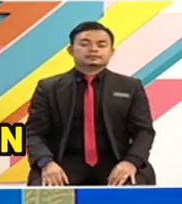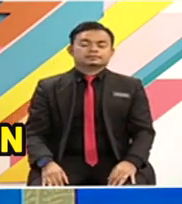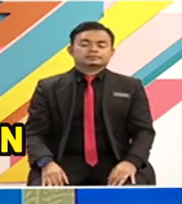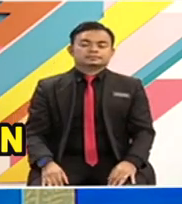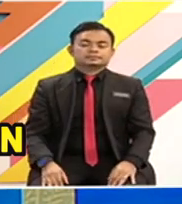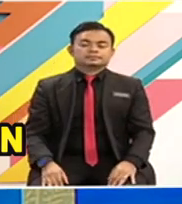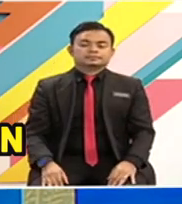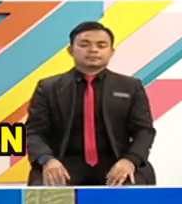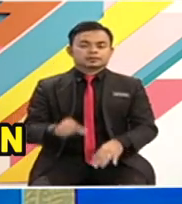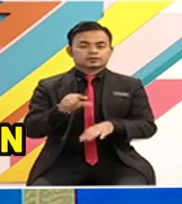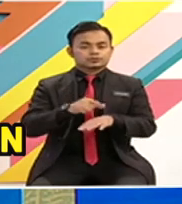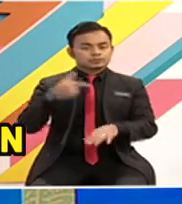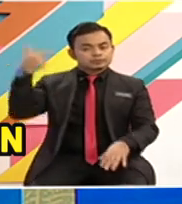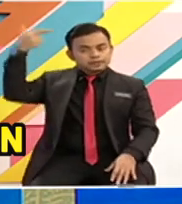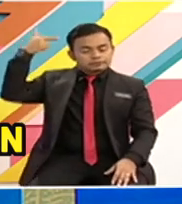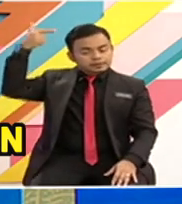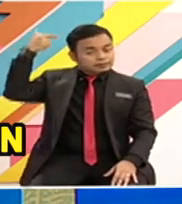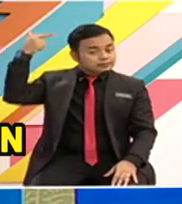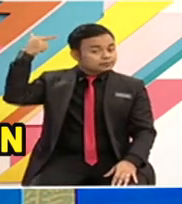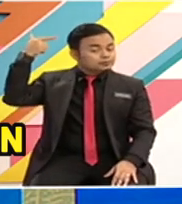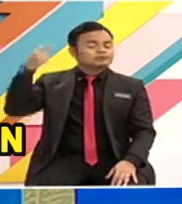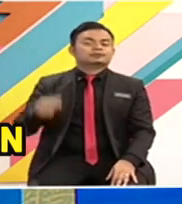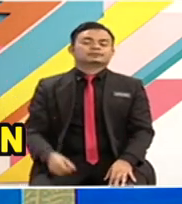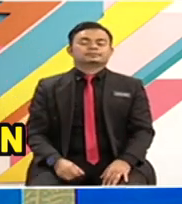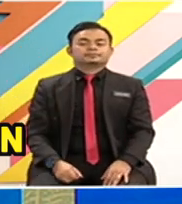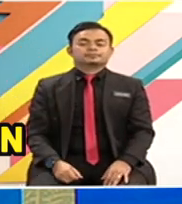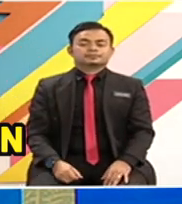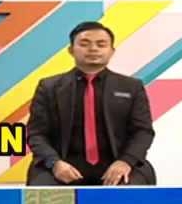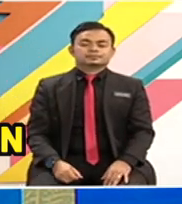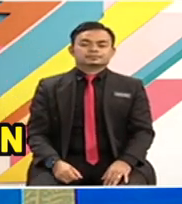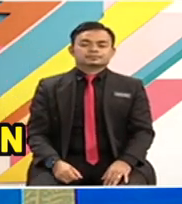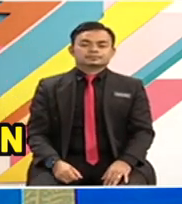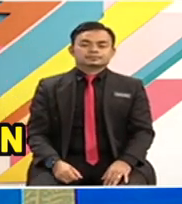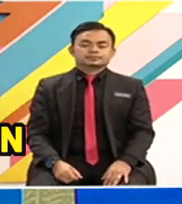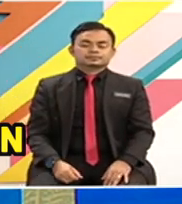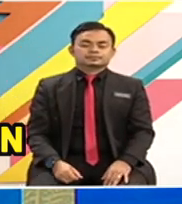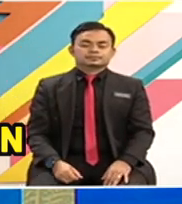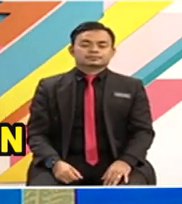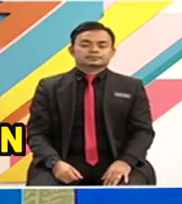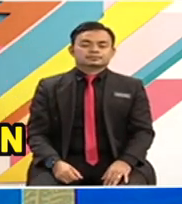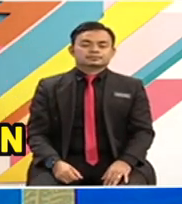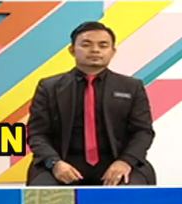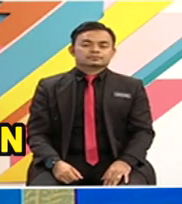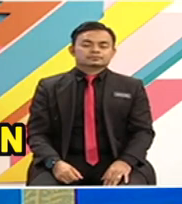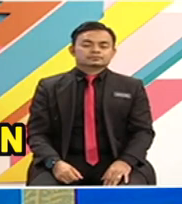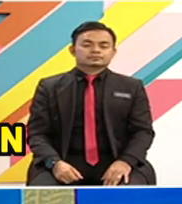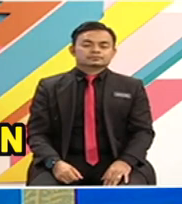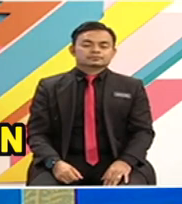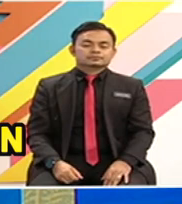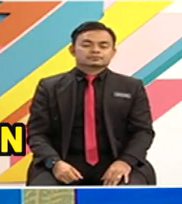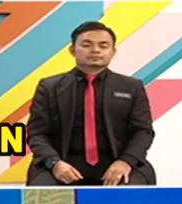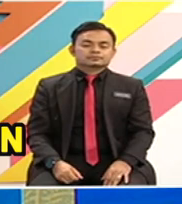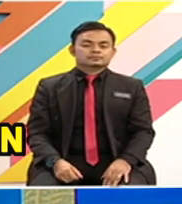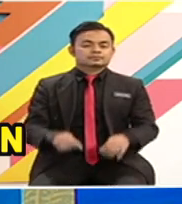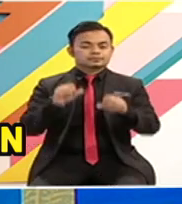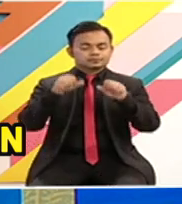apa he blower hedrayer dryer hair dryer rambut pengering rambut tuh kalau ada pengering rambut sebenarnya kita